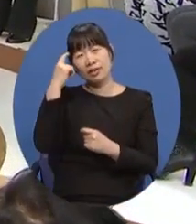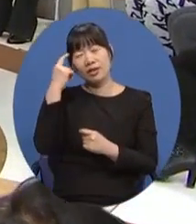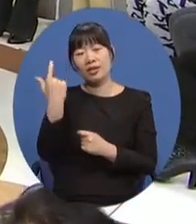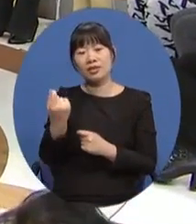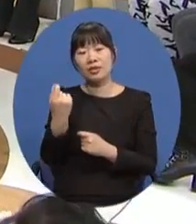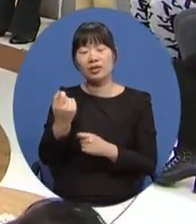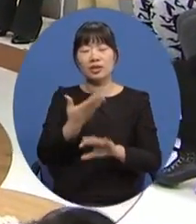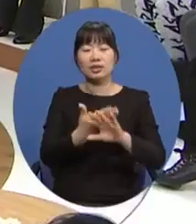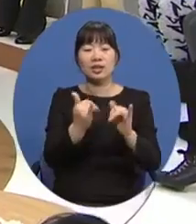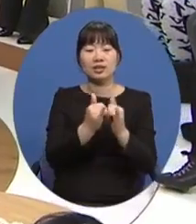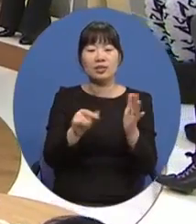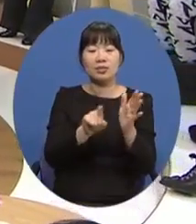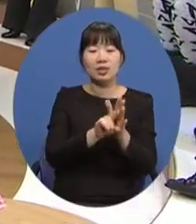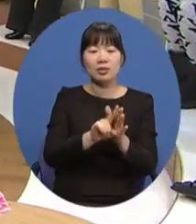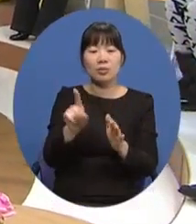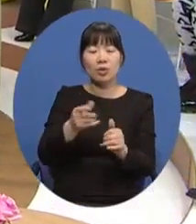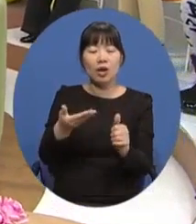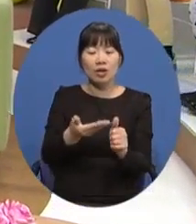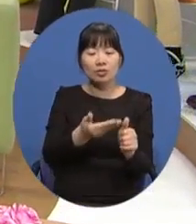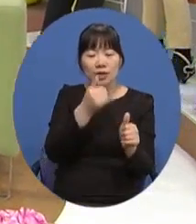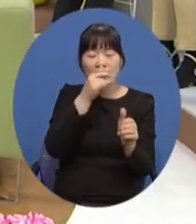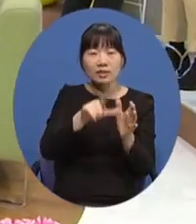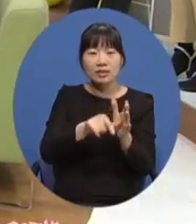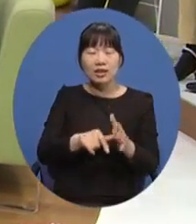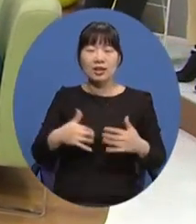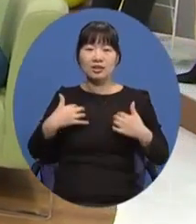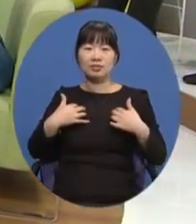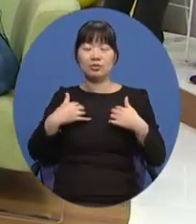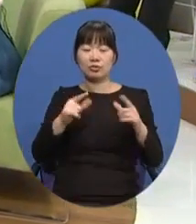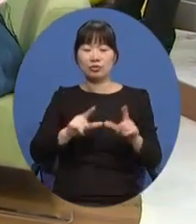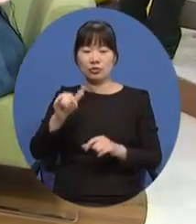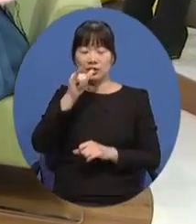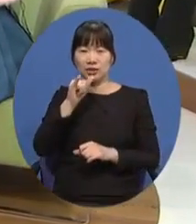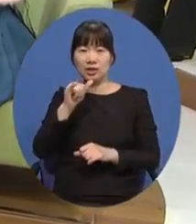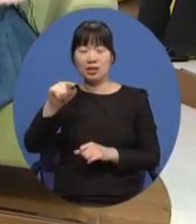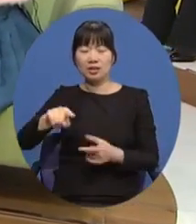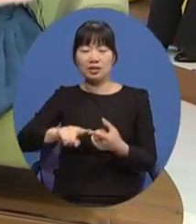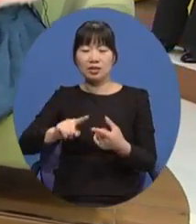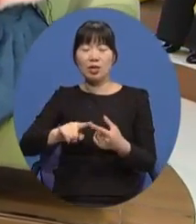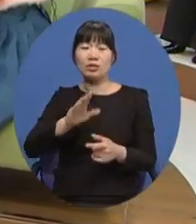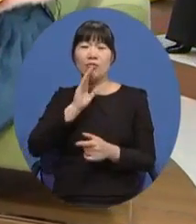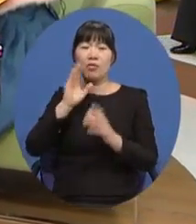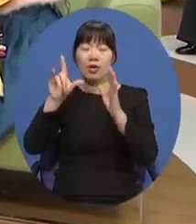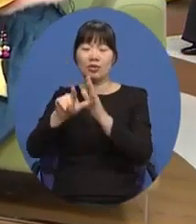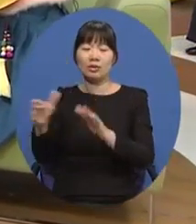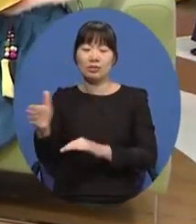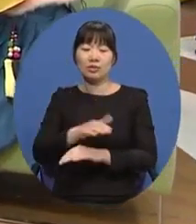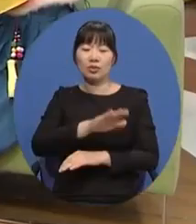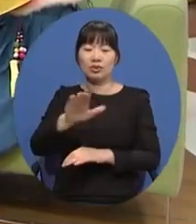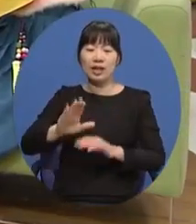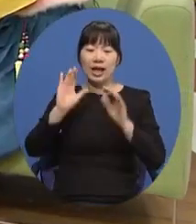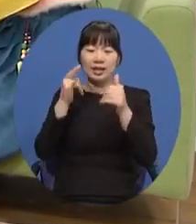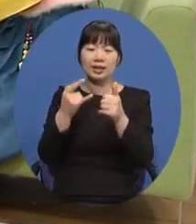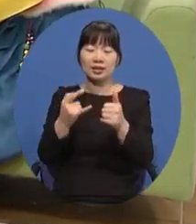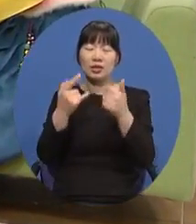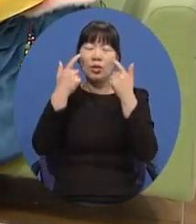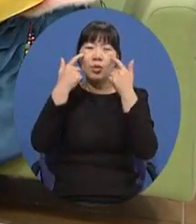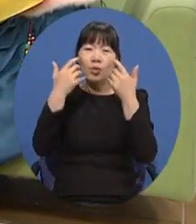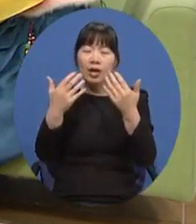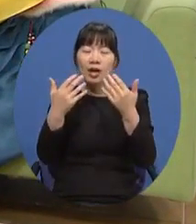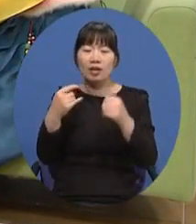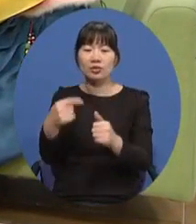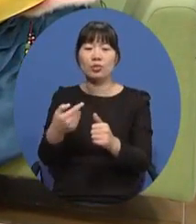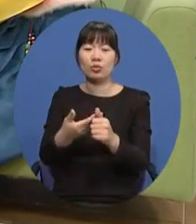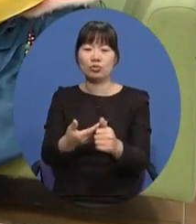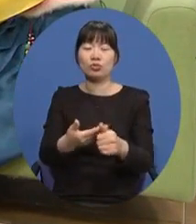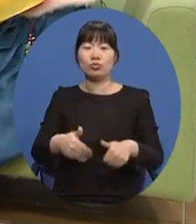그렇게 남을 위해서 뭔가를 해줬을 때 기쁨을 느끼는 것. 이거는 정말 어릴 적부터 우리 아이들에게 확실하게